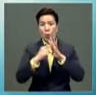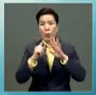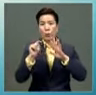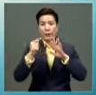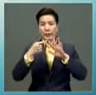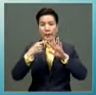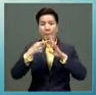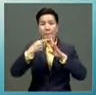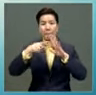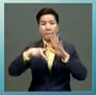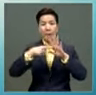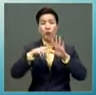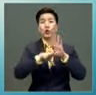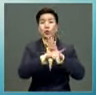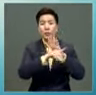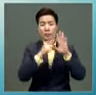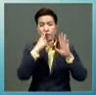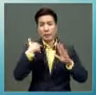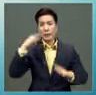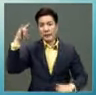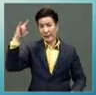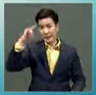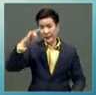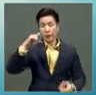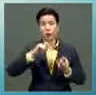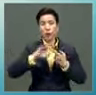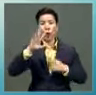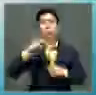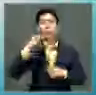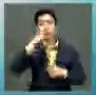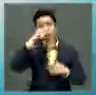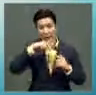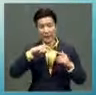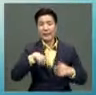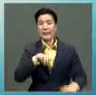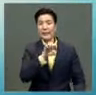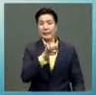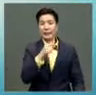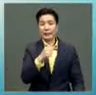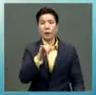ของบริษัทการบินไทยเที่ยวบินที่